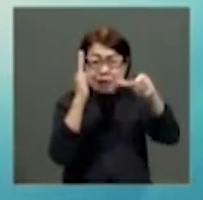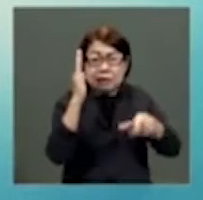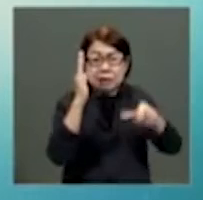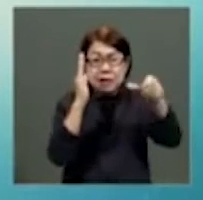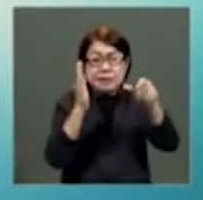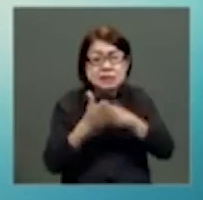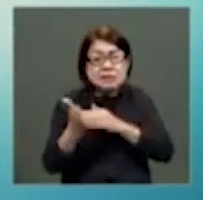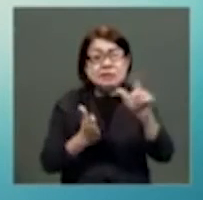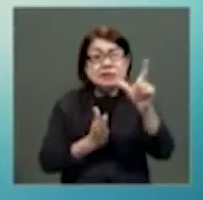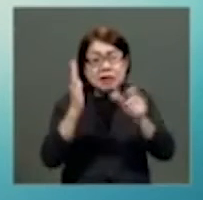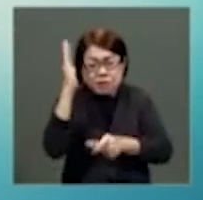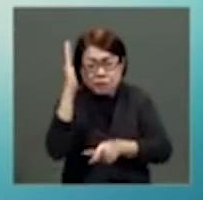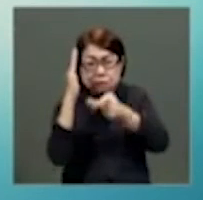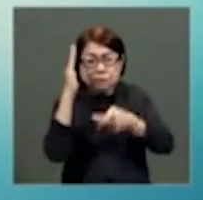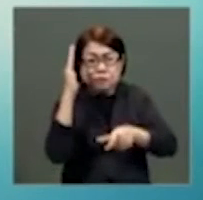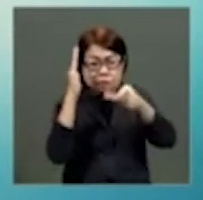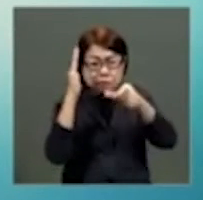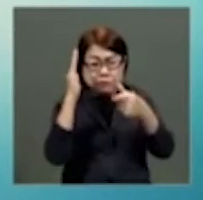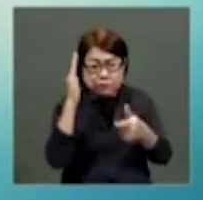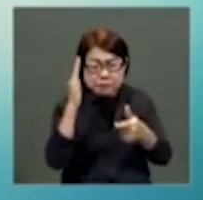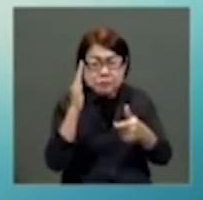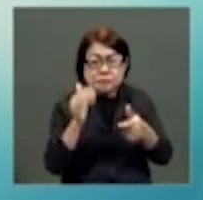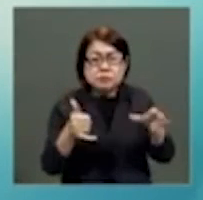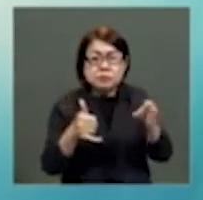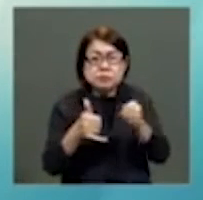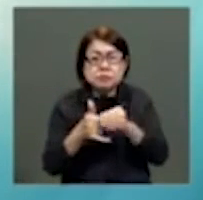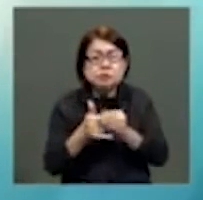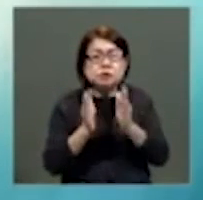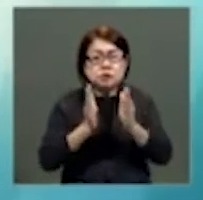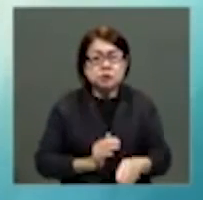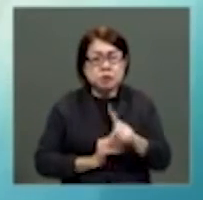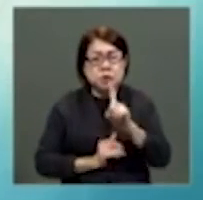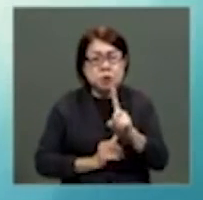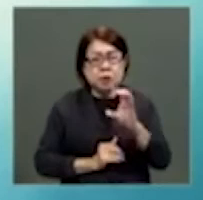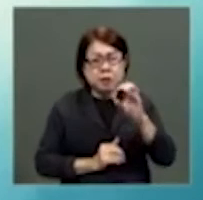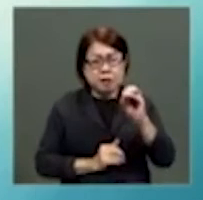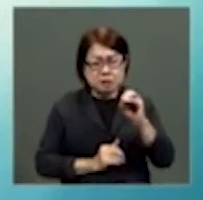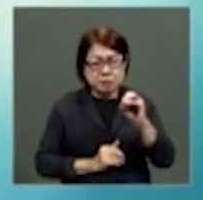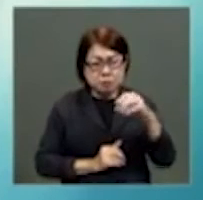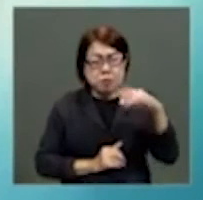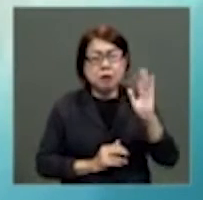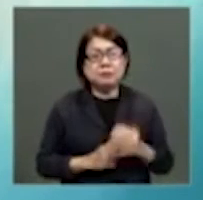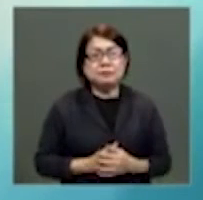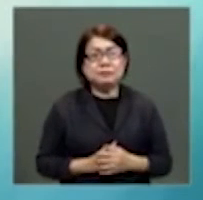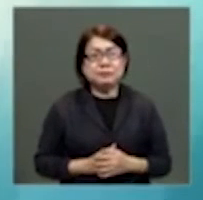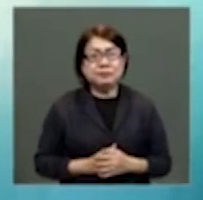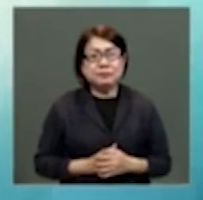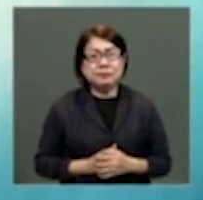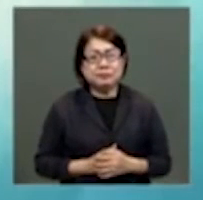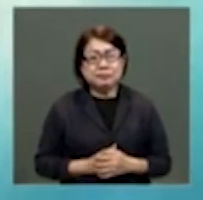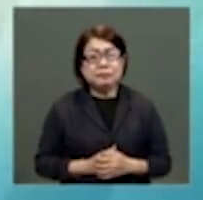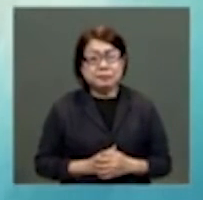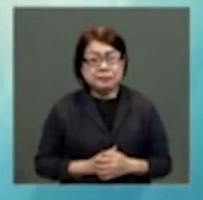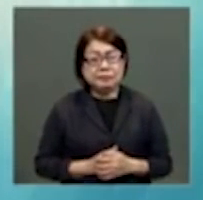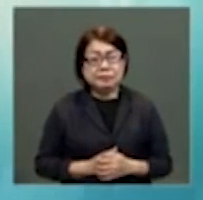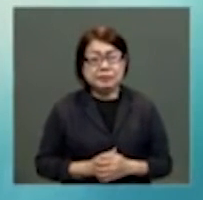เหลืองเนี่ยนะครับวันนี้ก็เลยทำให้กลายเป็น150กว่าๆเนี่ยนะครับอยู่ในนี้เราเอา2ตัวเลขนี้มาร